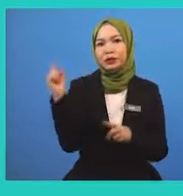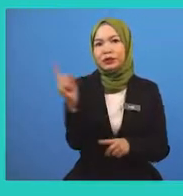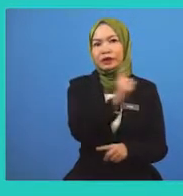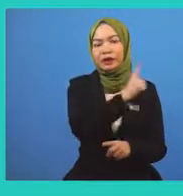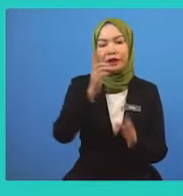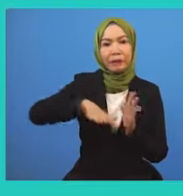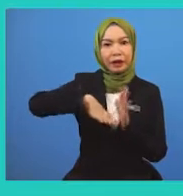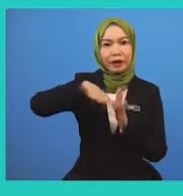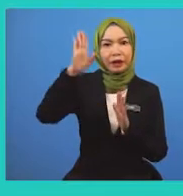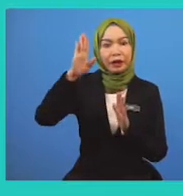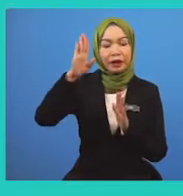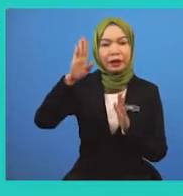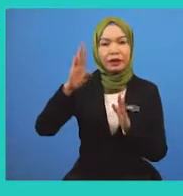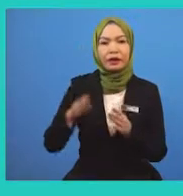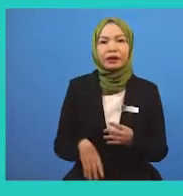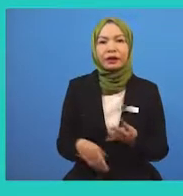Yang keempat,